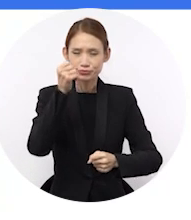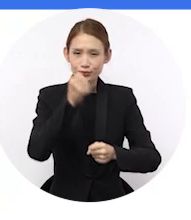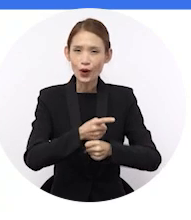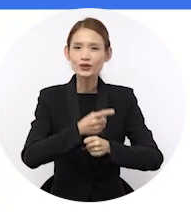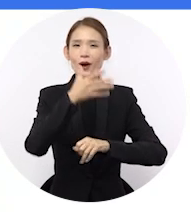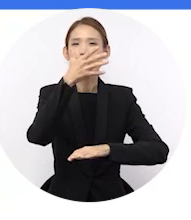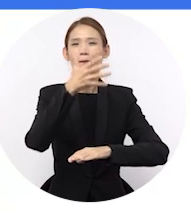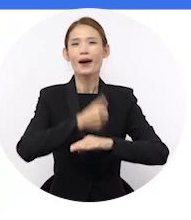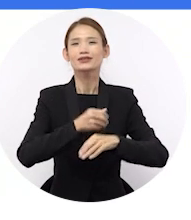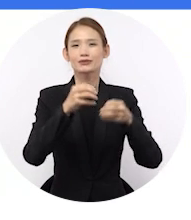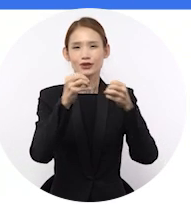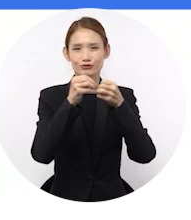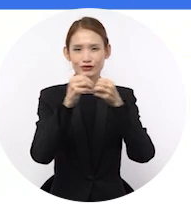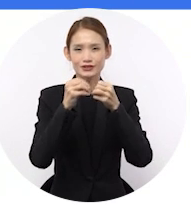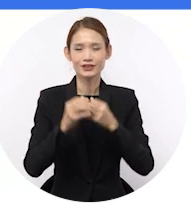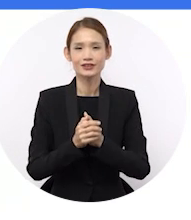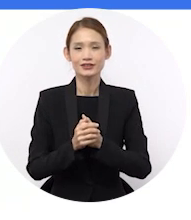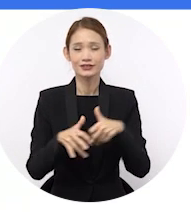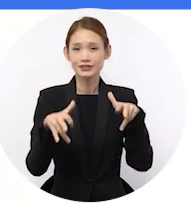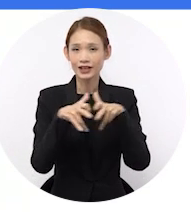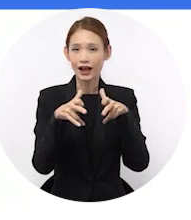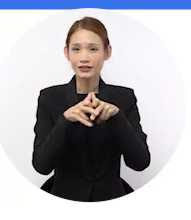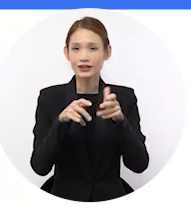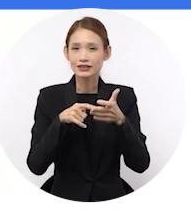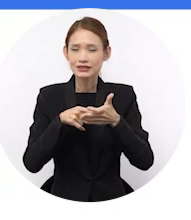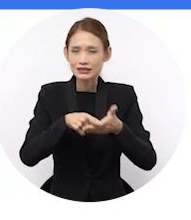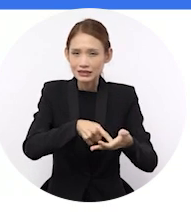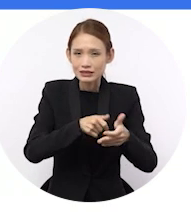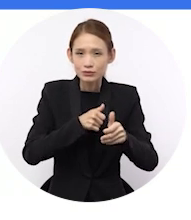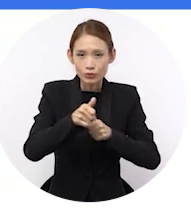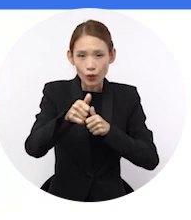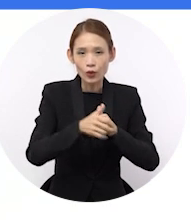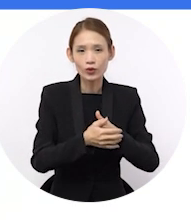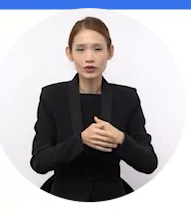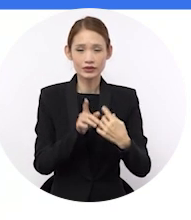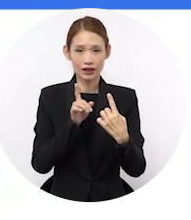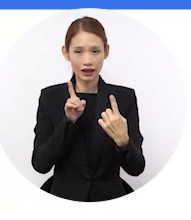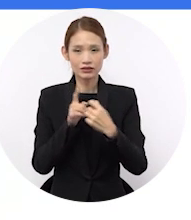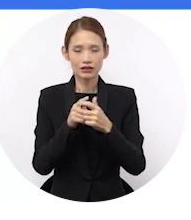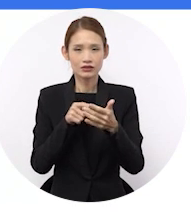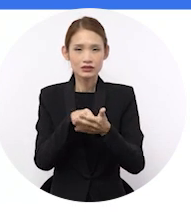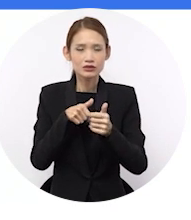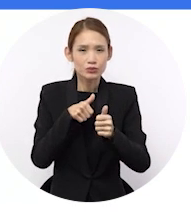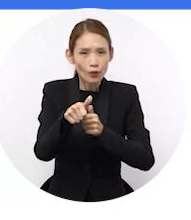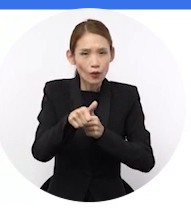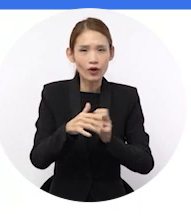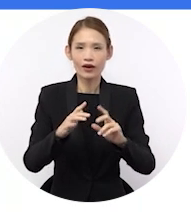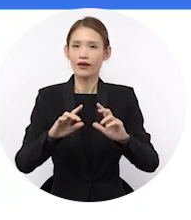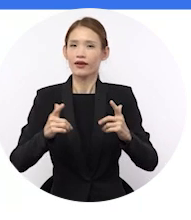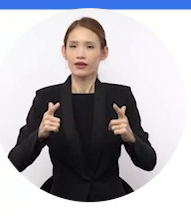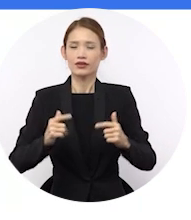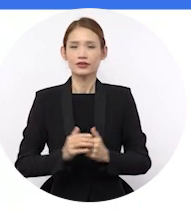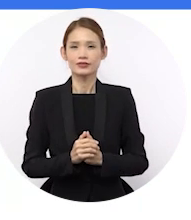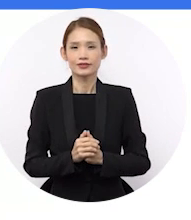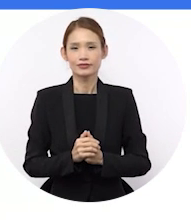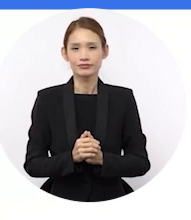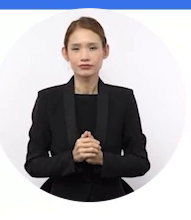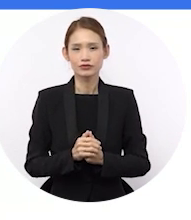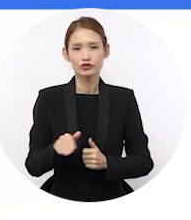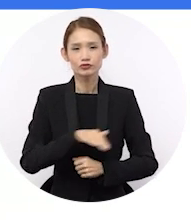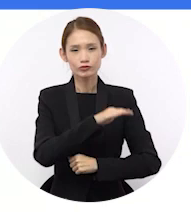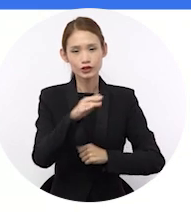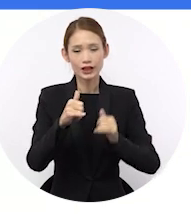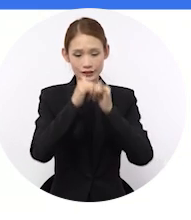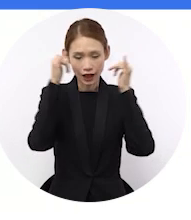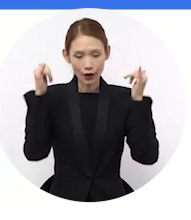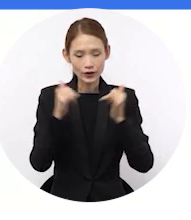자, 벌써 마지막 문장입니다, 여러분. 장애는 극복의 대상이다. 그리고 장애는 극복의 대상이 아니다. 입니다.